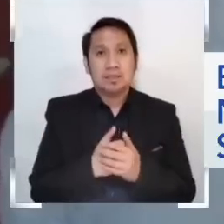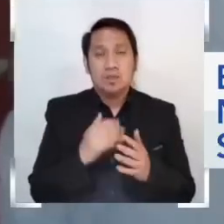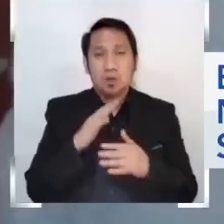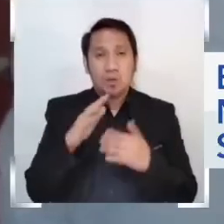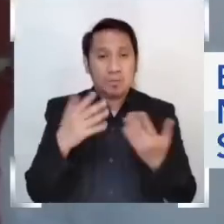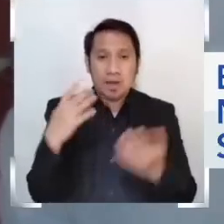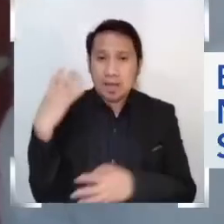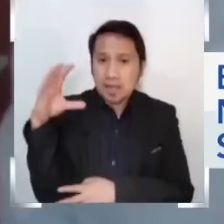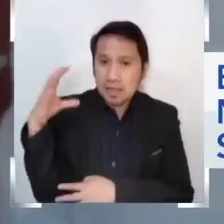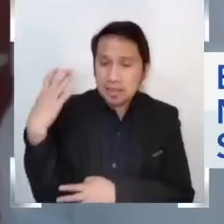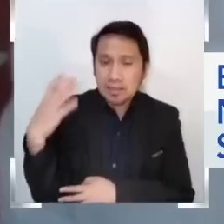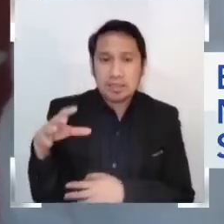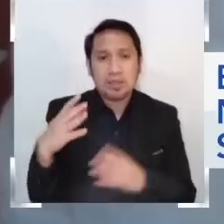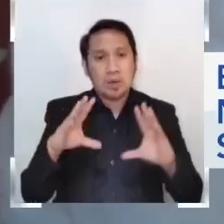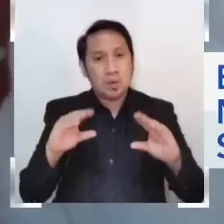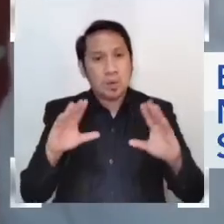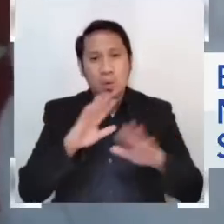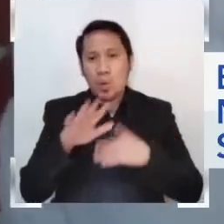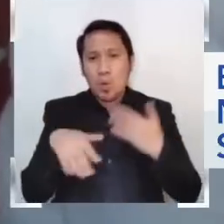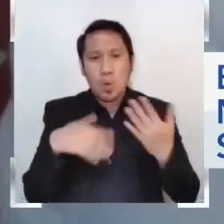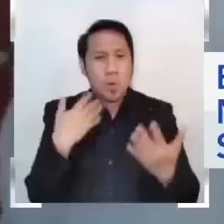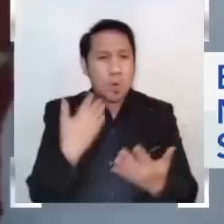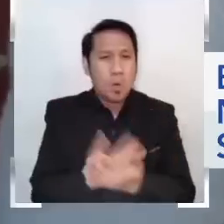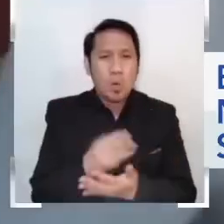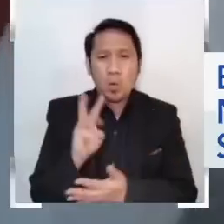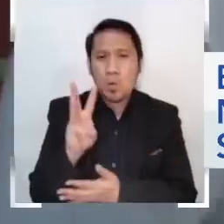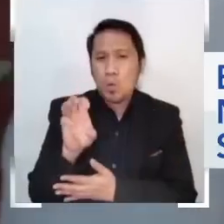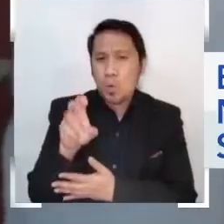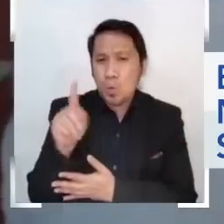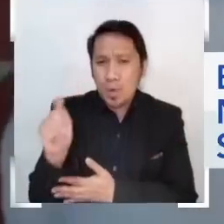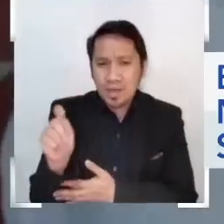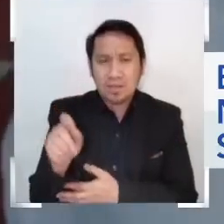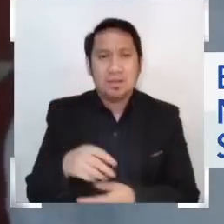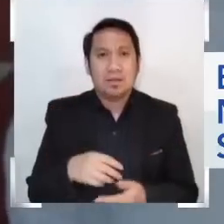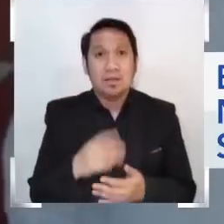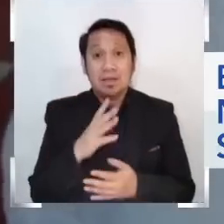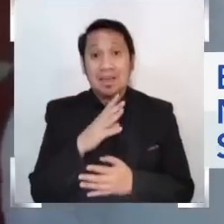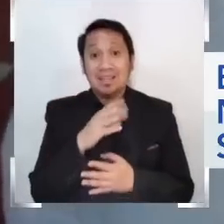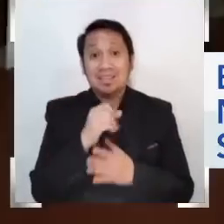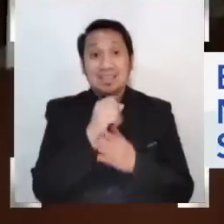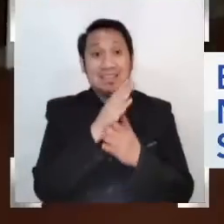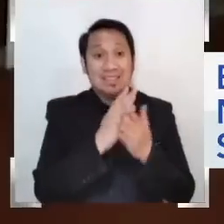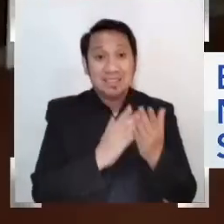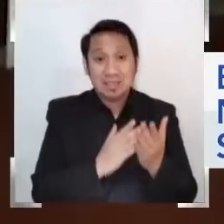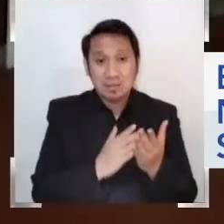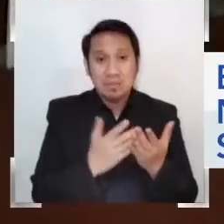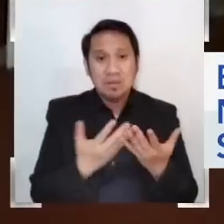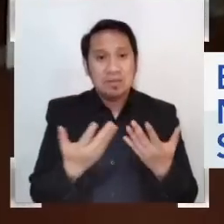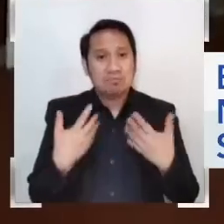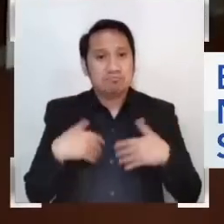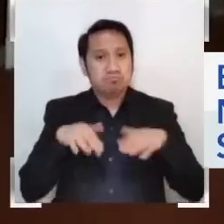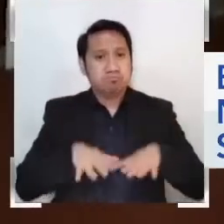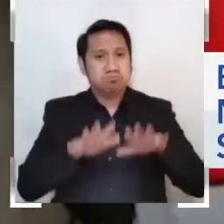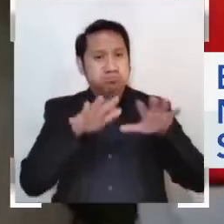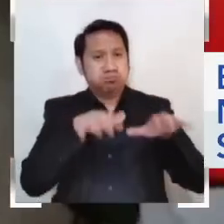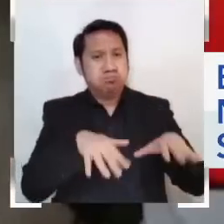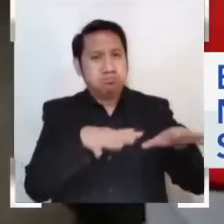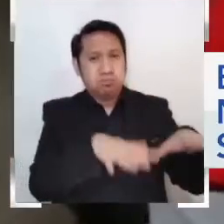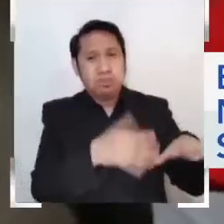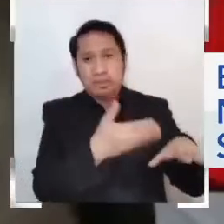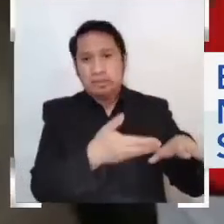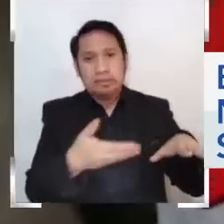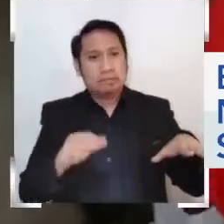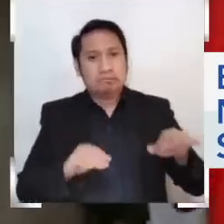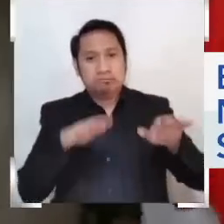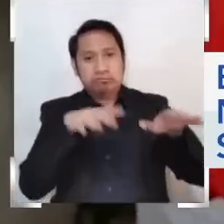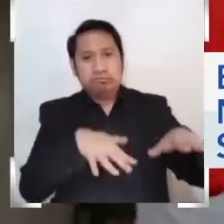foam, lahat basa. Hindi kami makakuha. Yung iba, nakuha na anod na. Nananawagan ng tulong ang barangay dahil walang